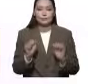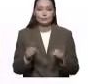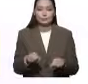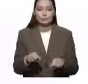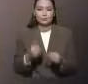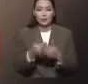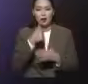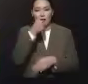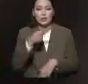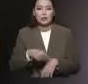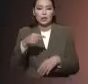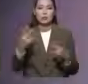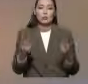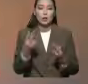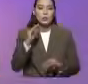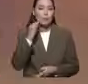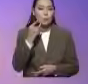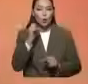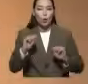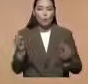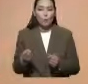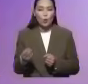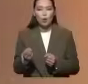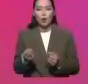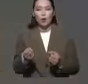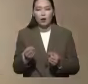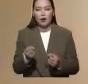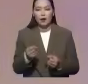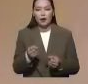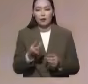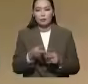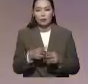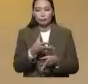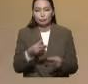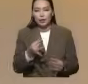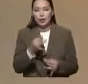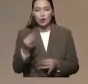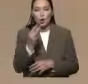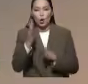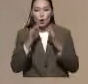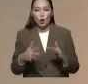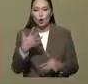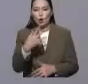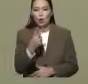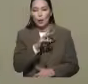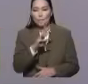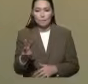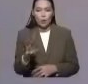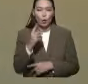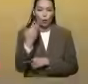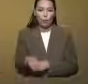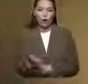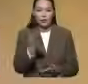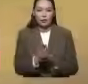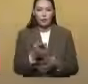жыл екен. Павлодарда мұз қалашығы еріп 53 миллион теңге желге ұшты деп шулағанымызға көп болған жоқ. Күні кеше бас шыршасы қатты